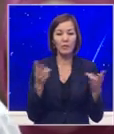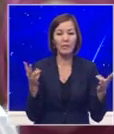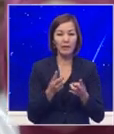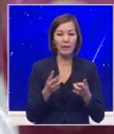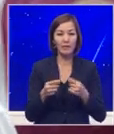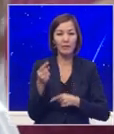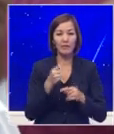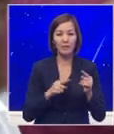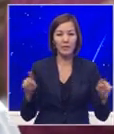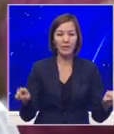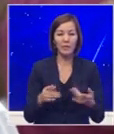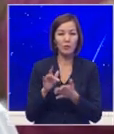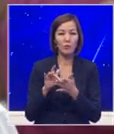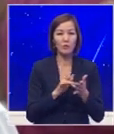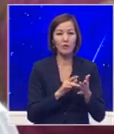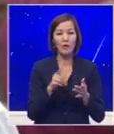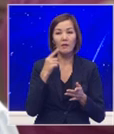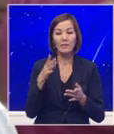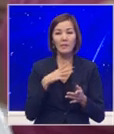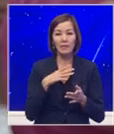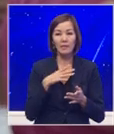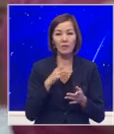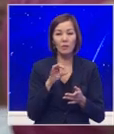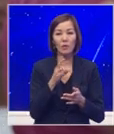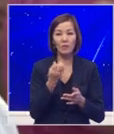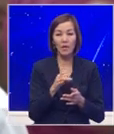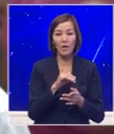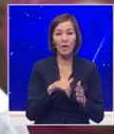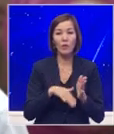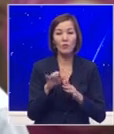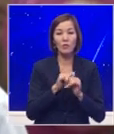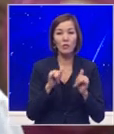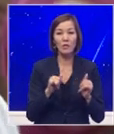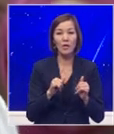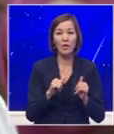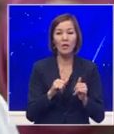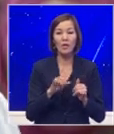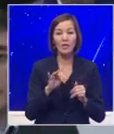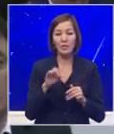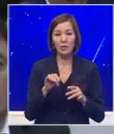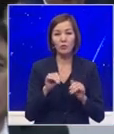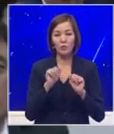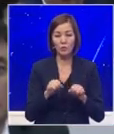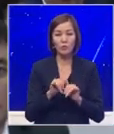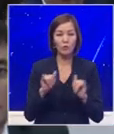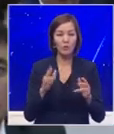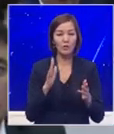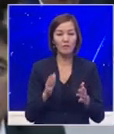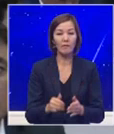возродить здесь туризм вы сказали что на крыльца и он хорошо развит А чем миссию хуже кульсая